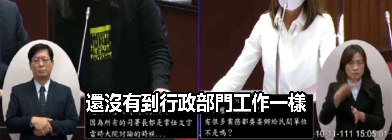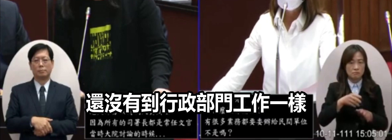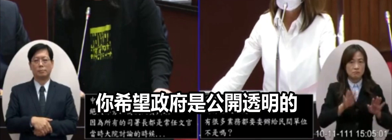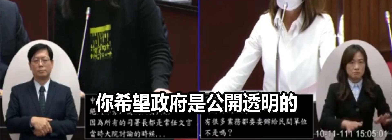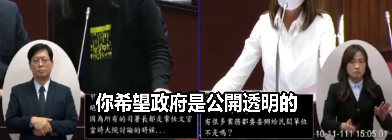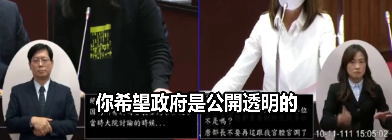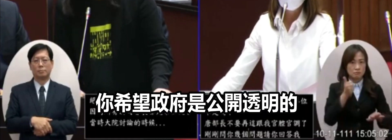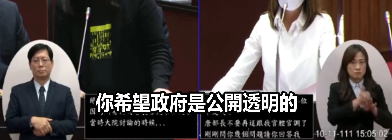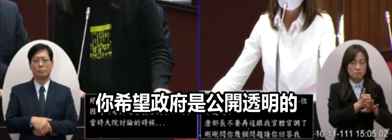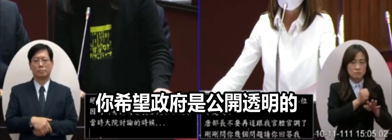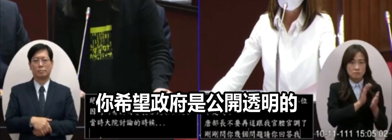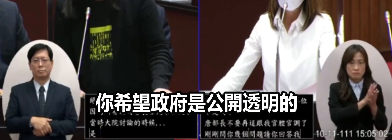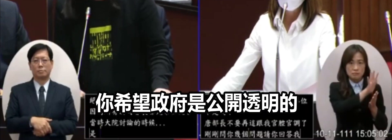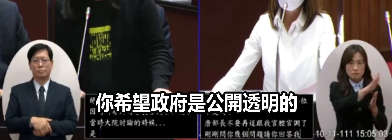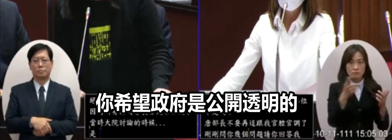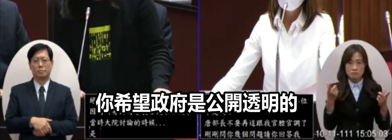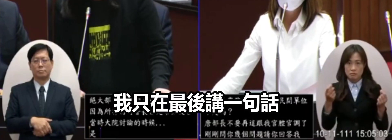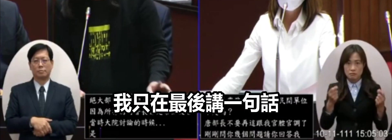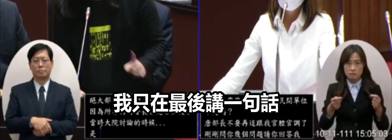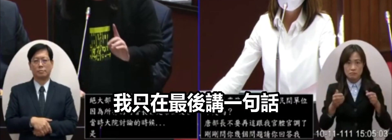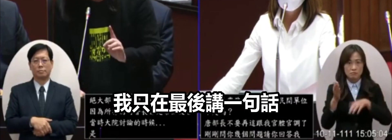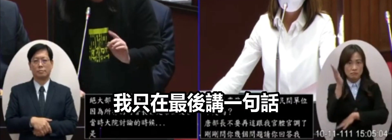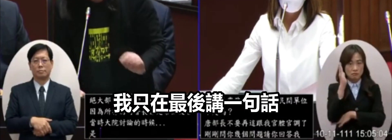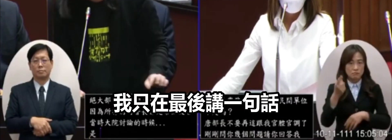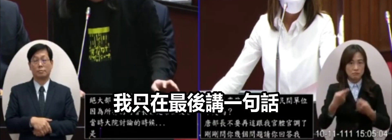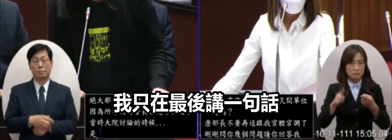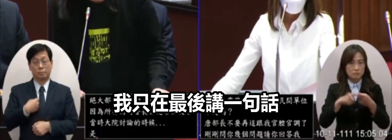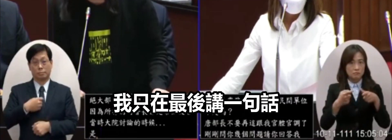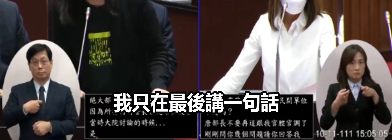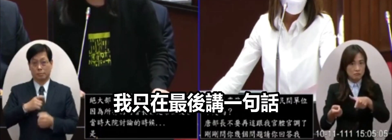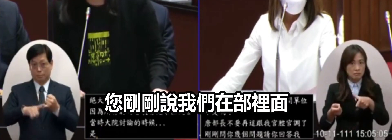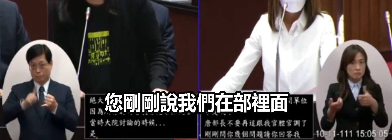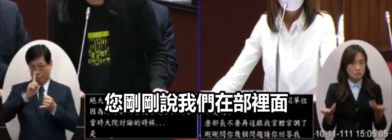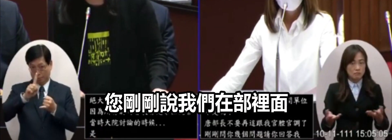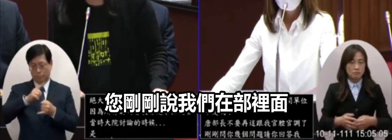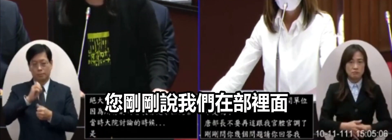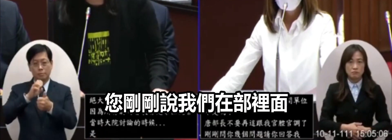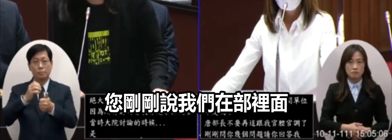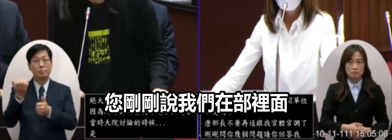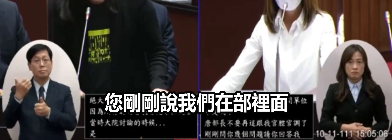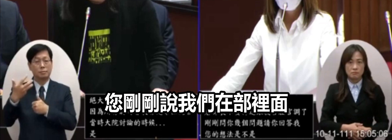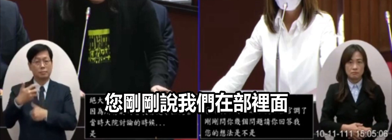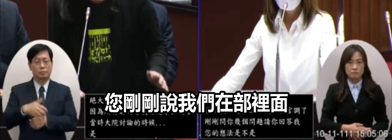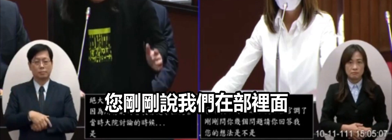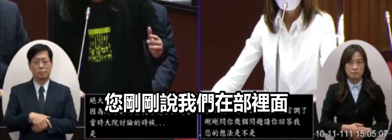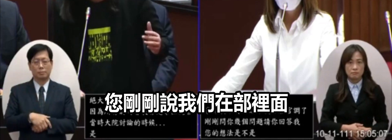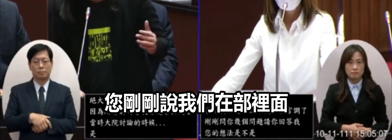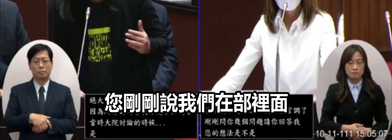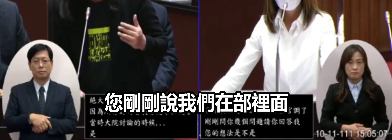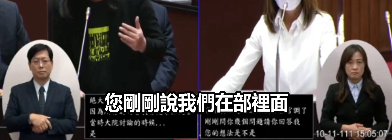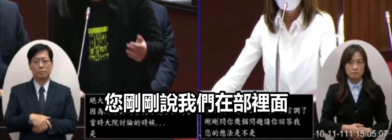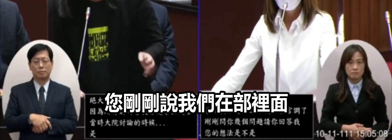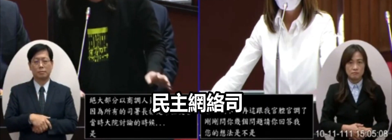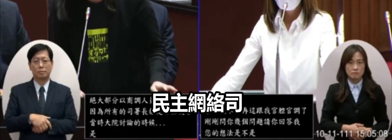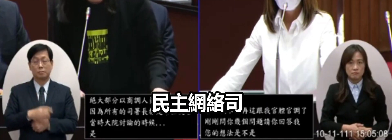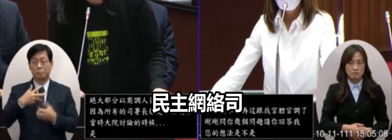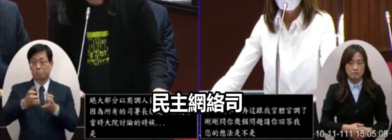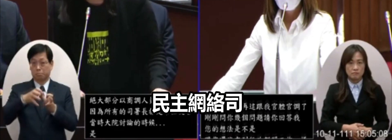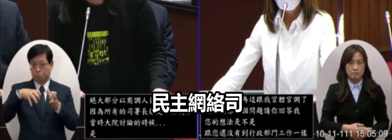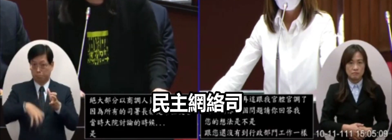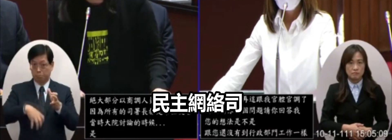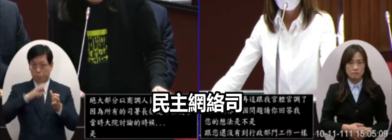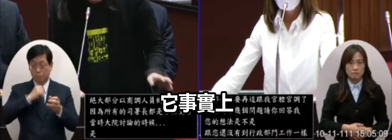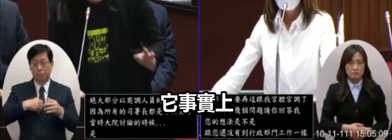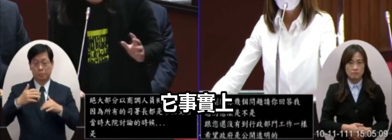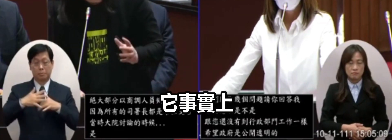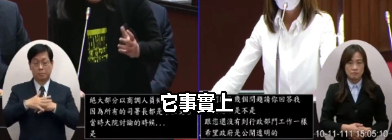一样，你希望政府是公开透明的？ 我只在最后讲一句话，就是您刚刚说我们在就是部里面民主网